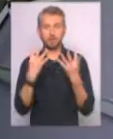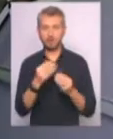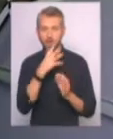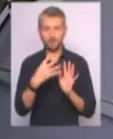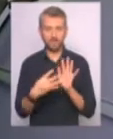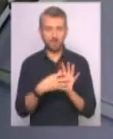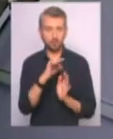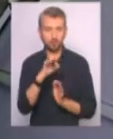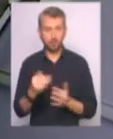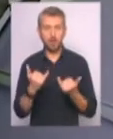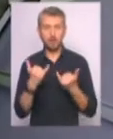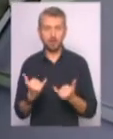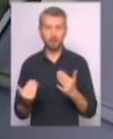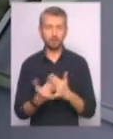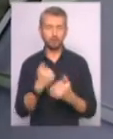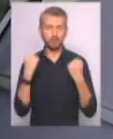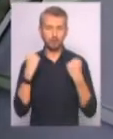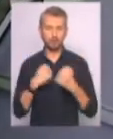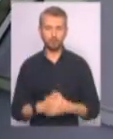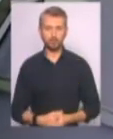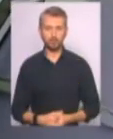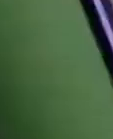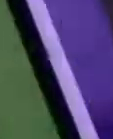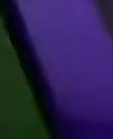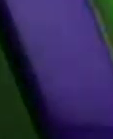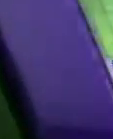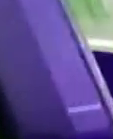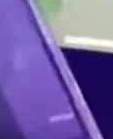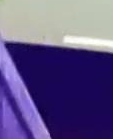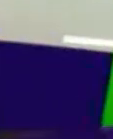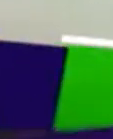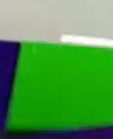о 21-й. А зараз Руслан Свірін про спорт.